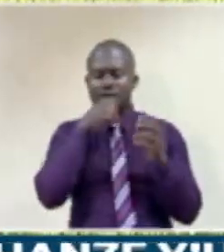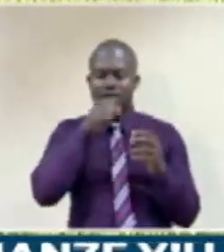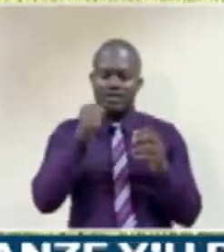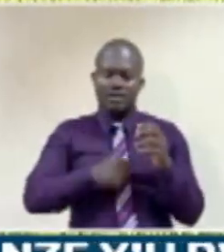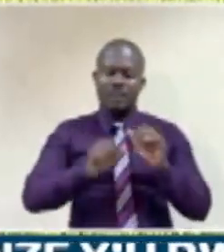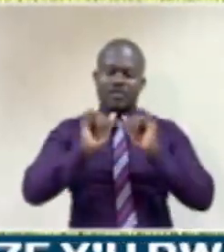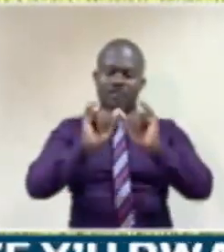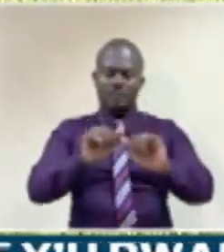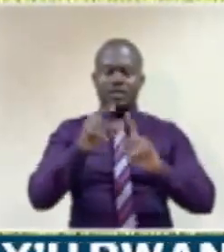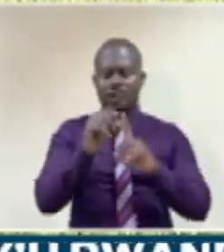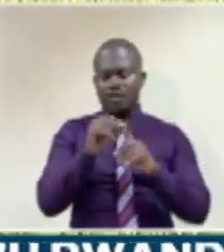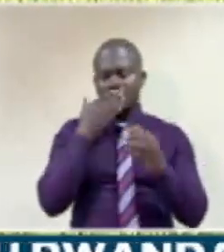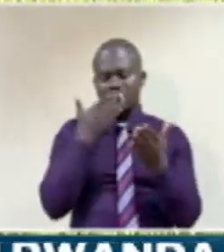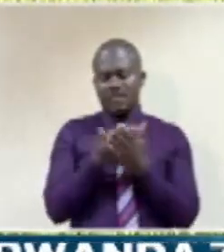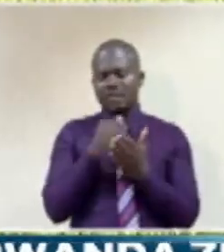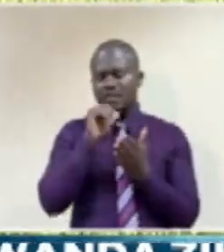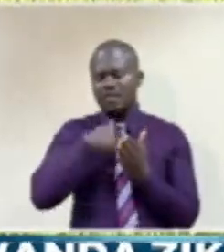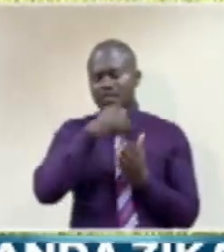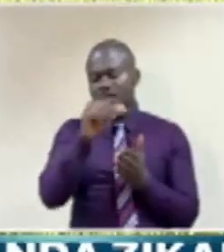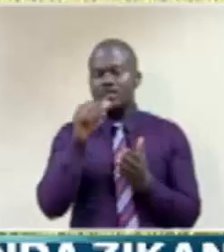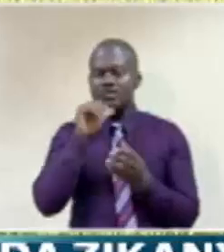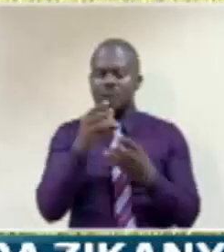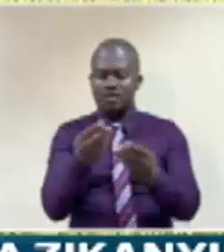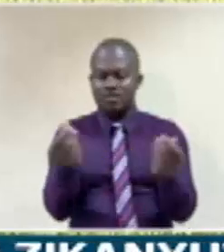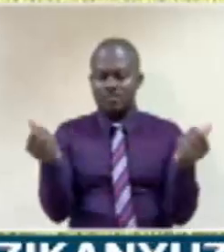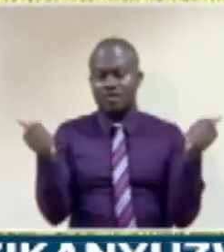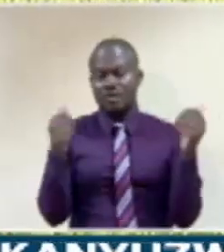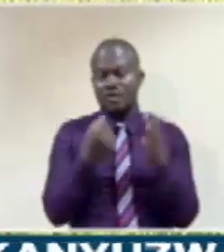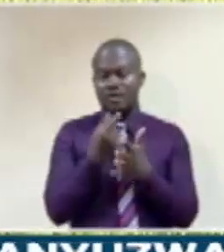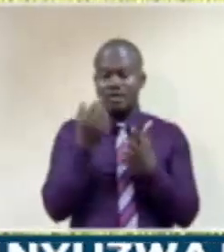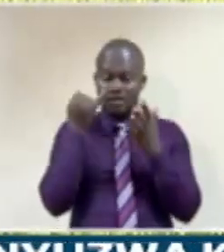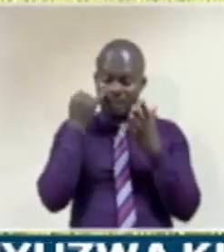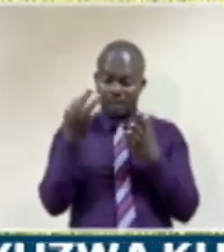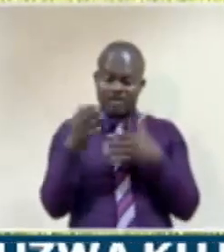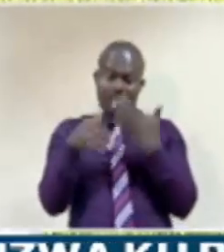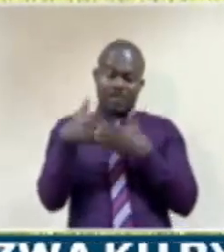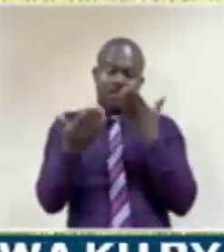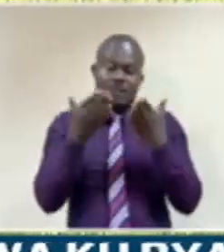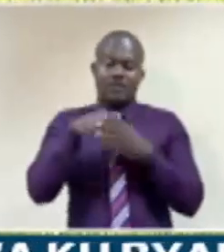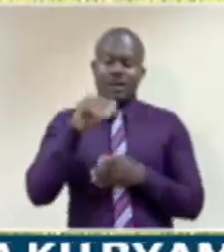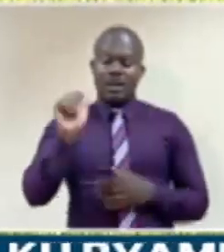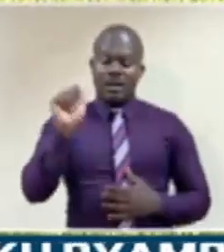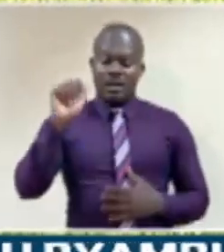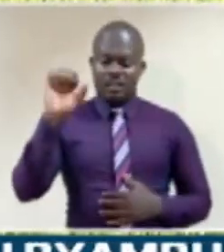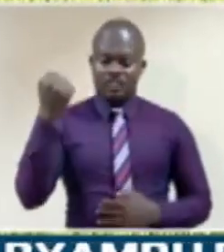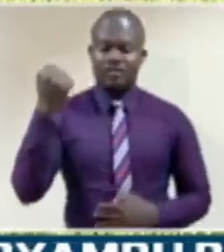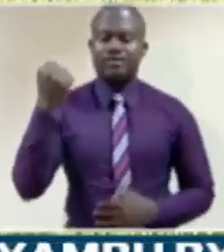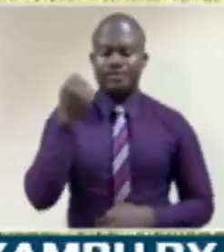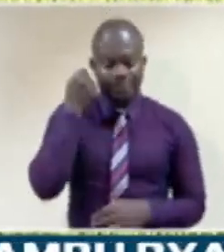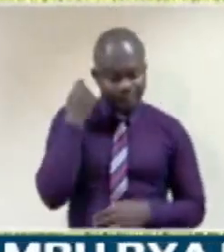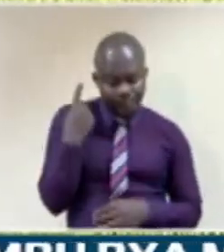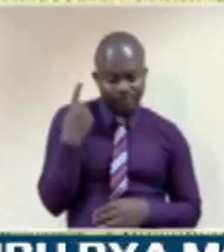hagasigara umuceri mwiza, ntihagire undi muceri utari ngombwa wangirika, bigatuma noneho niba wenda nko kuri are eshanu.